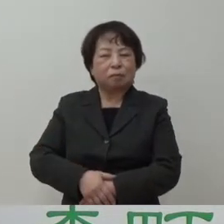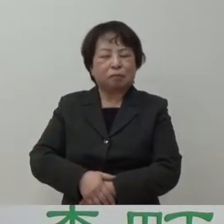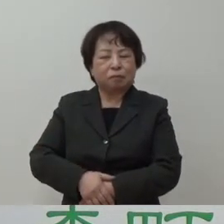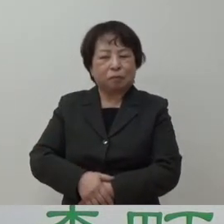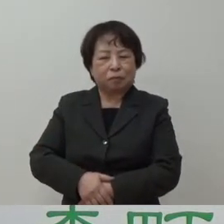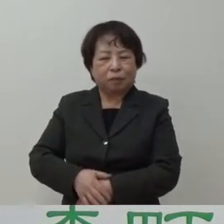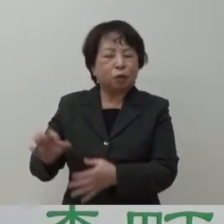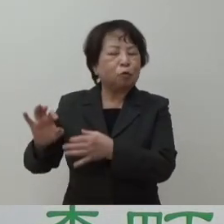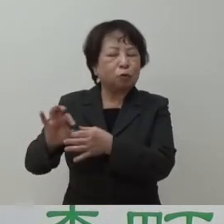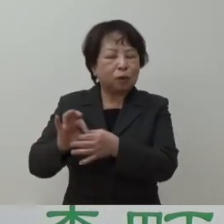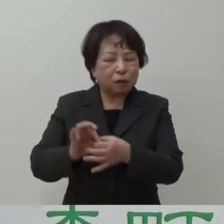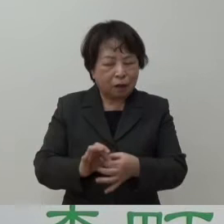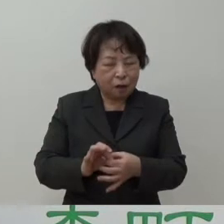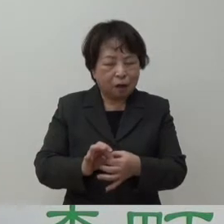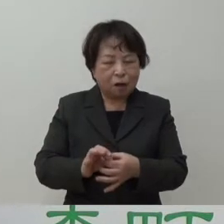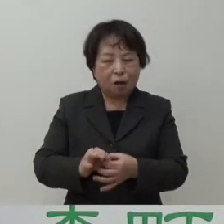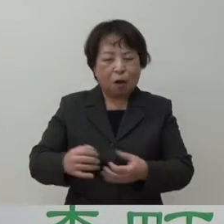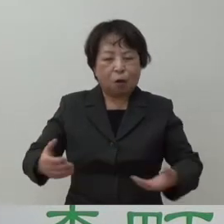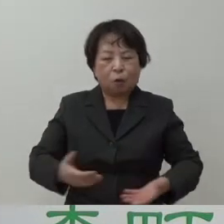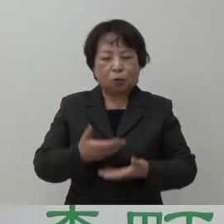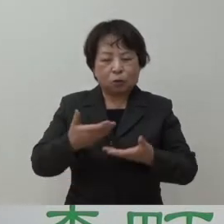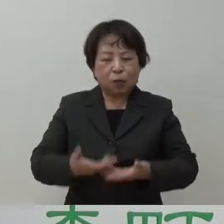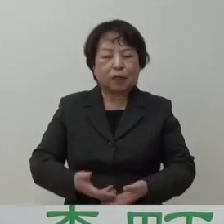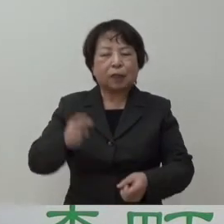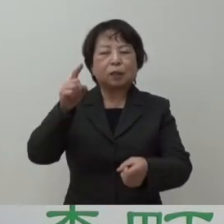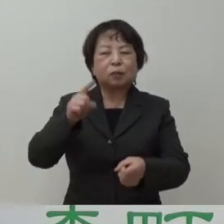続いて交通安全についてです。